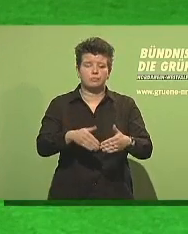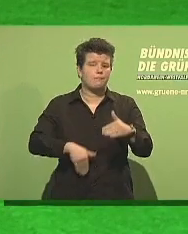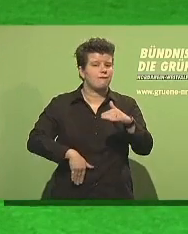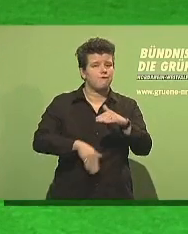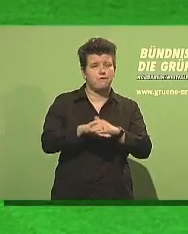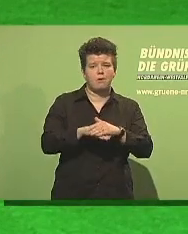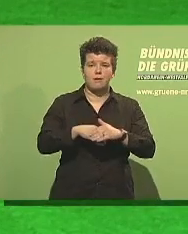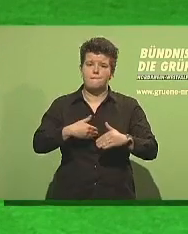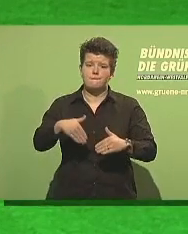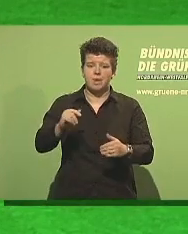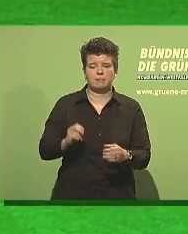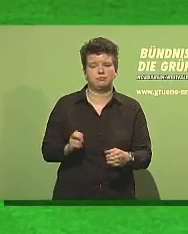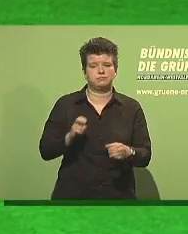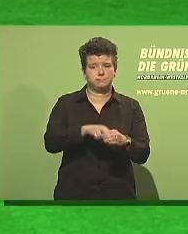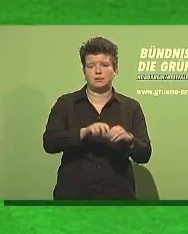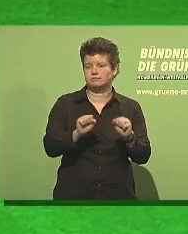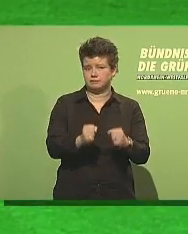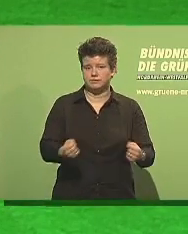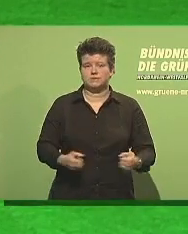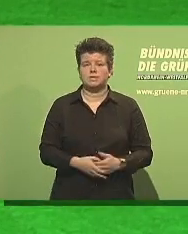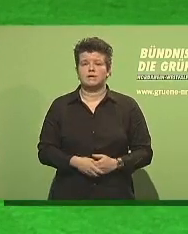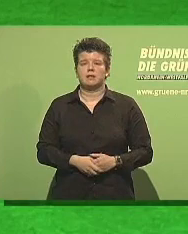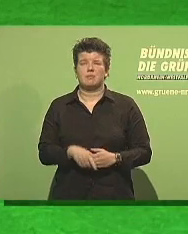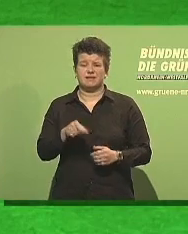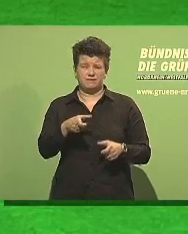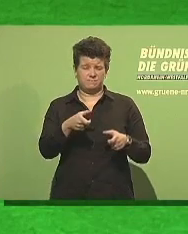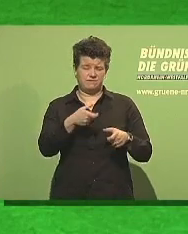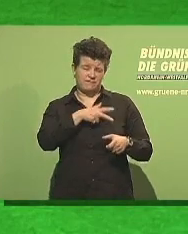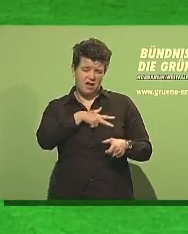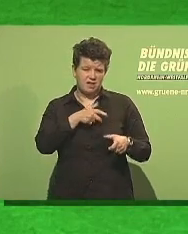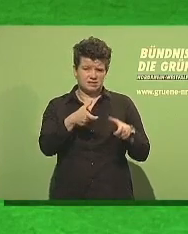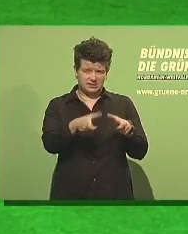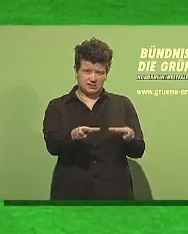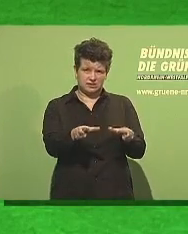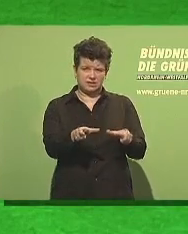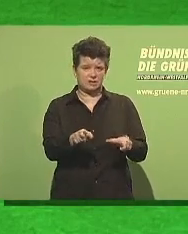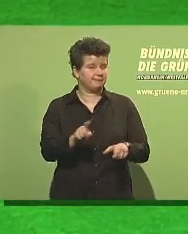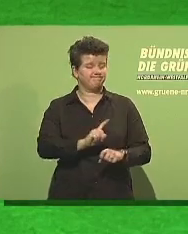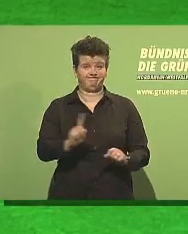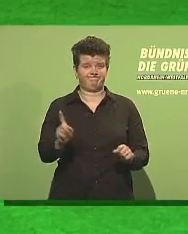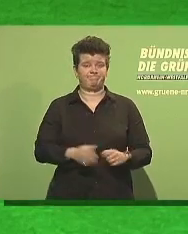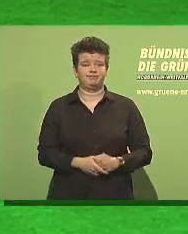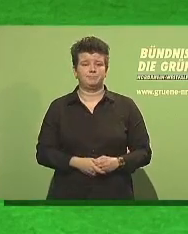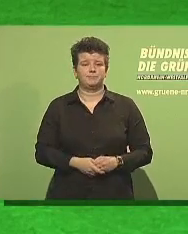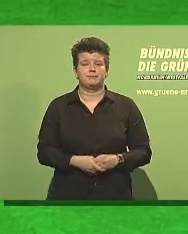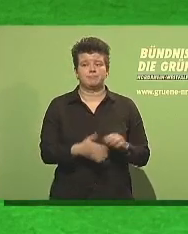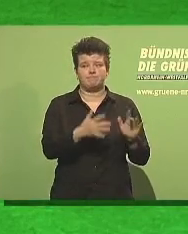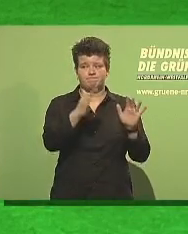mit innerer Sicherheit zu tun. Das ist brandgefährlich, liebe Freundinnen und Freunde.